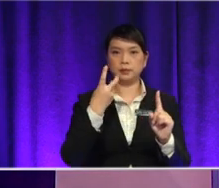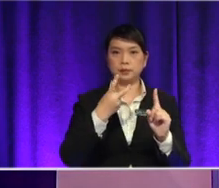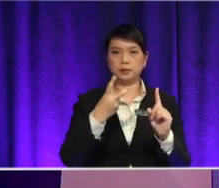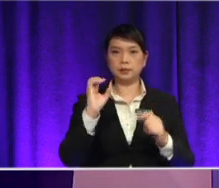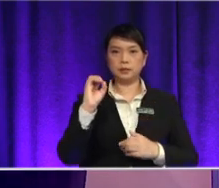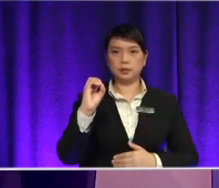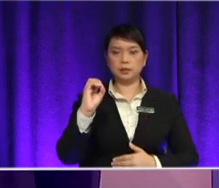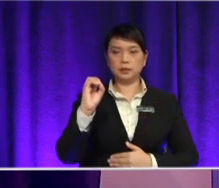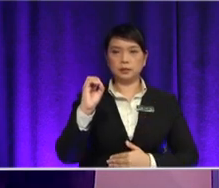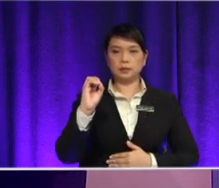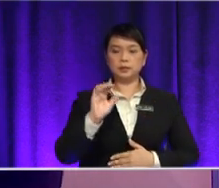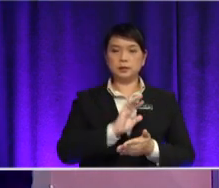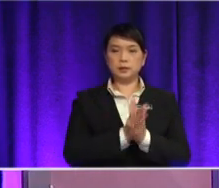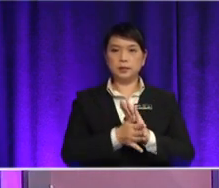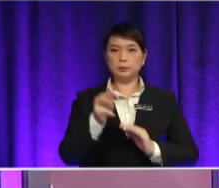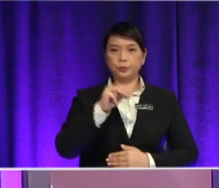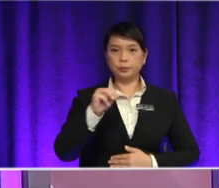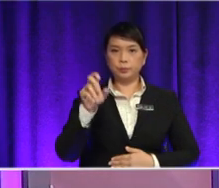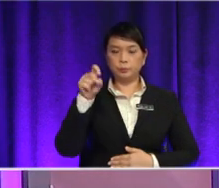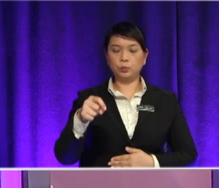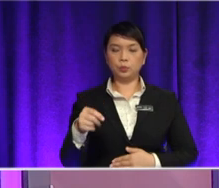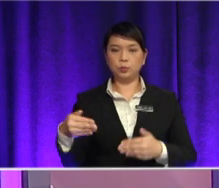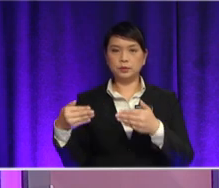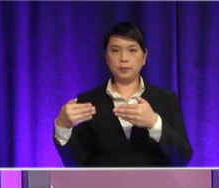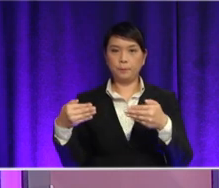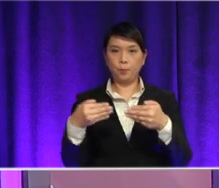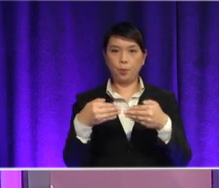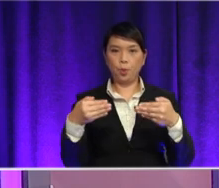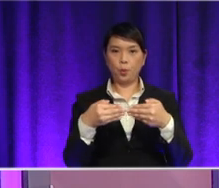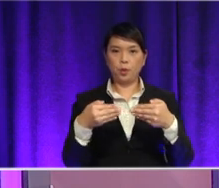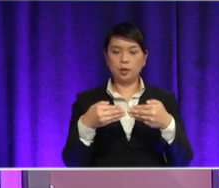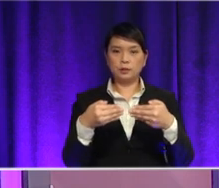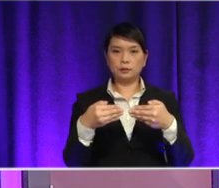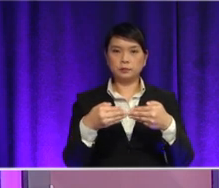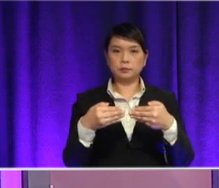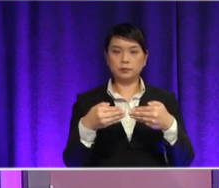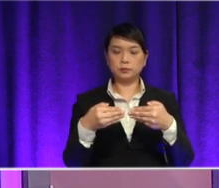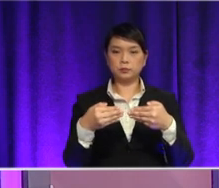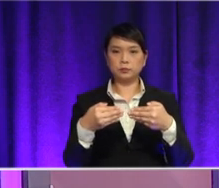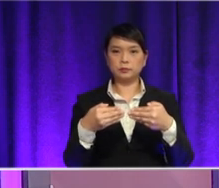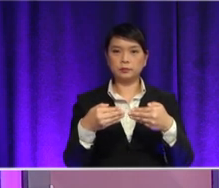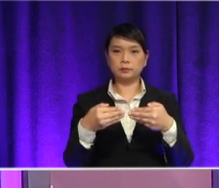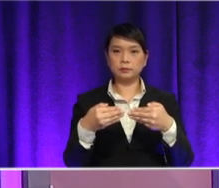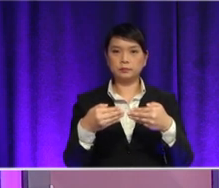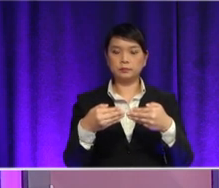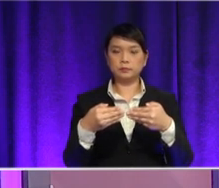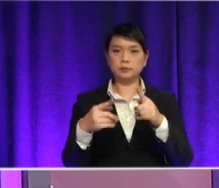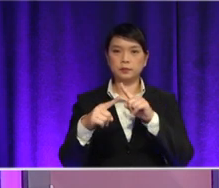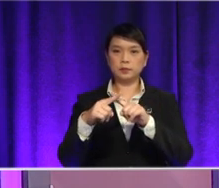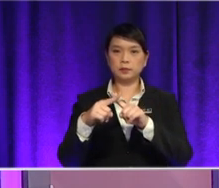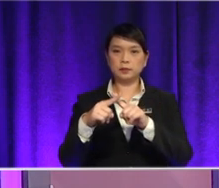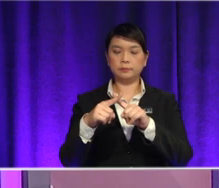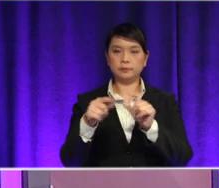garisan tersebut di sini. Ini yang penting. Murid jangan salah. Bila murid letak 32 di sini, dia